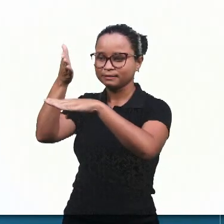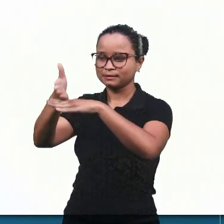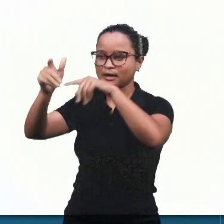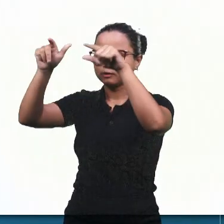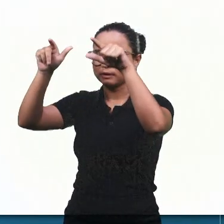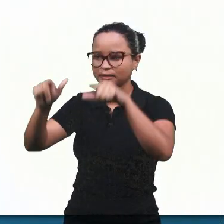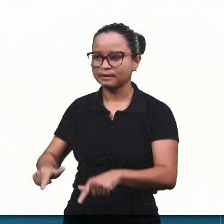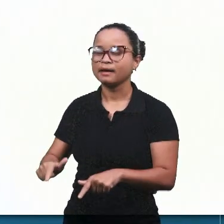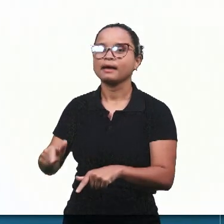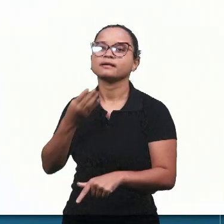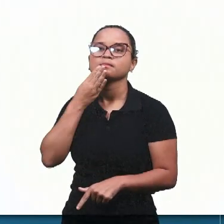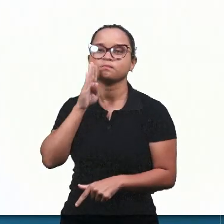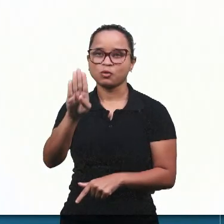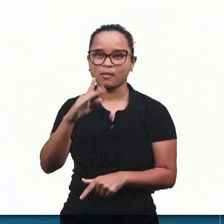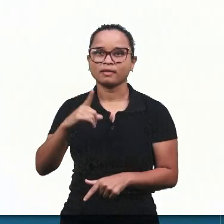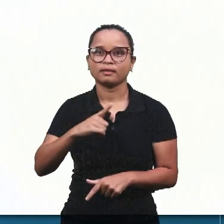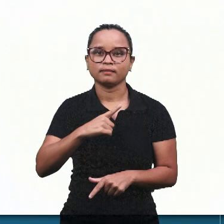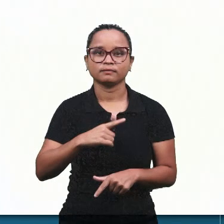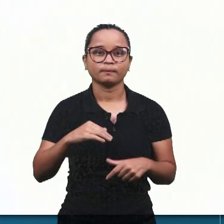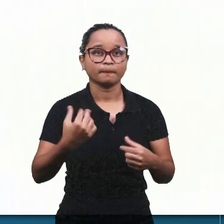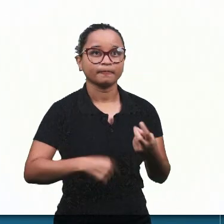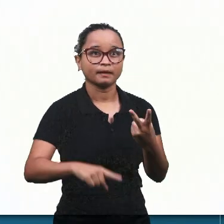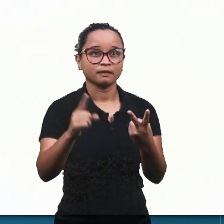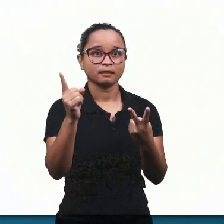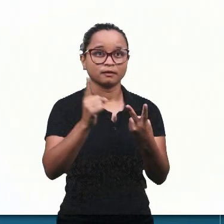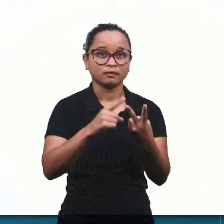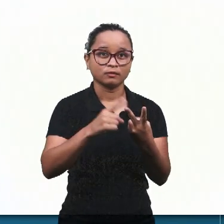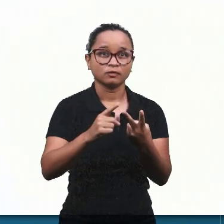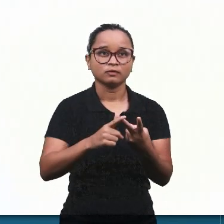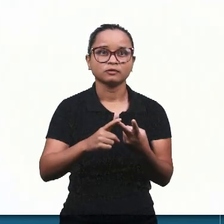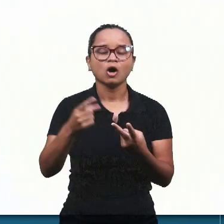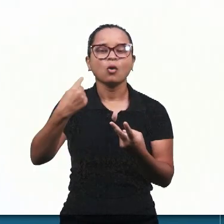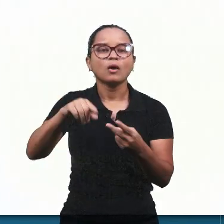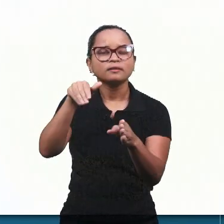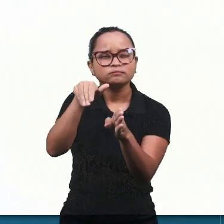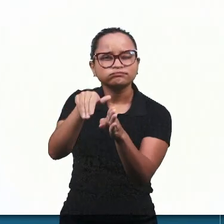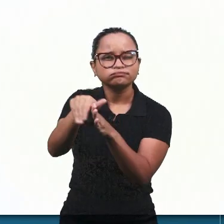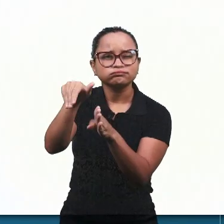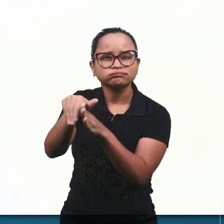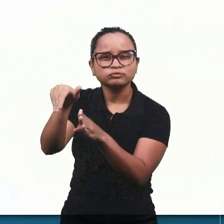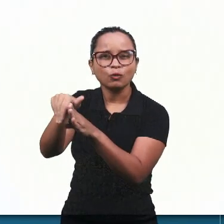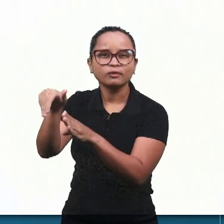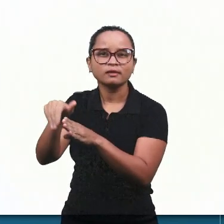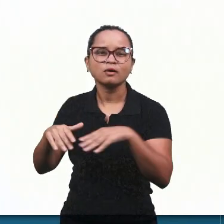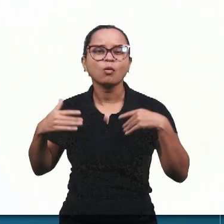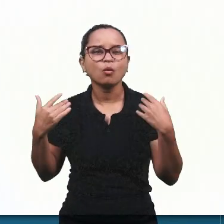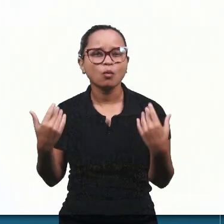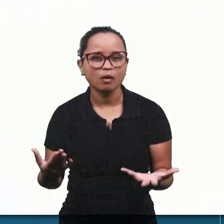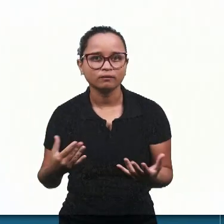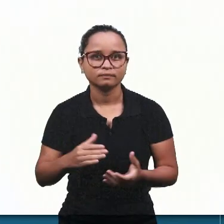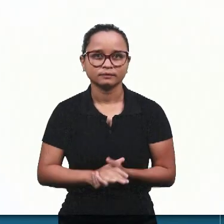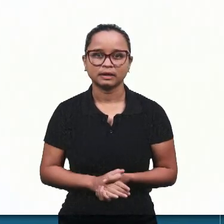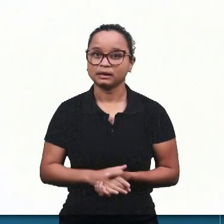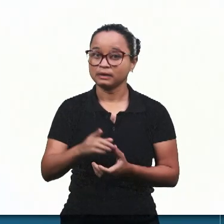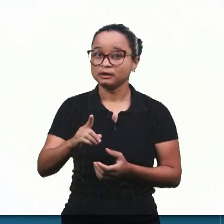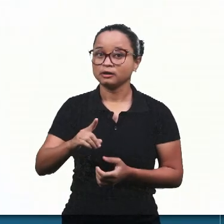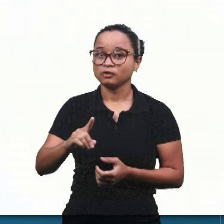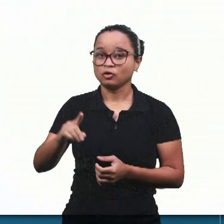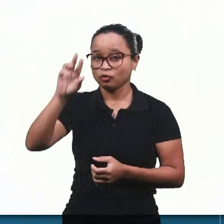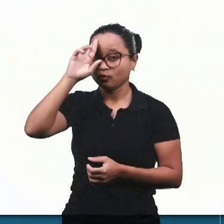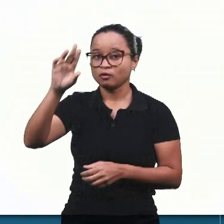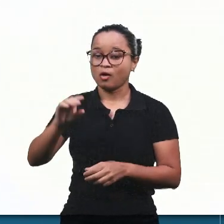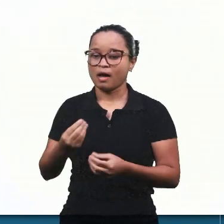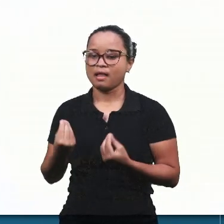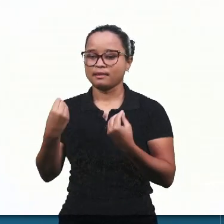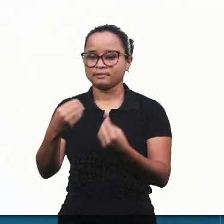terre promise. Deuxième question, quelles sont les recommandations et considérations naturellement que le Seigneur